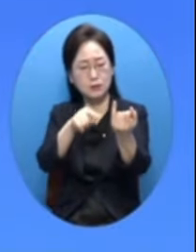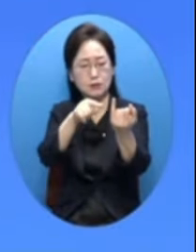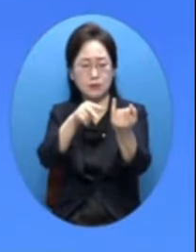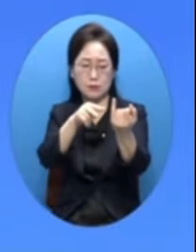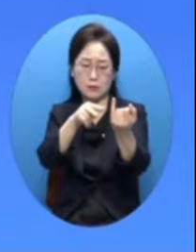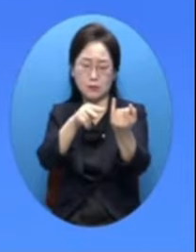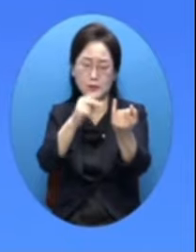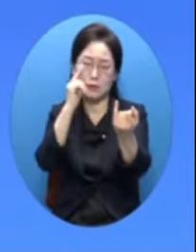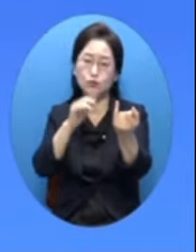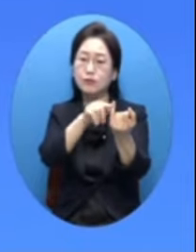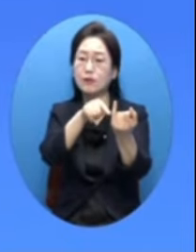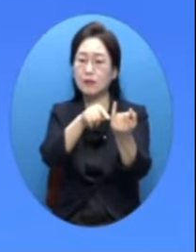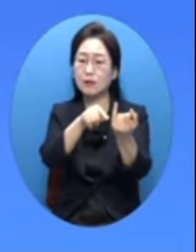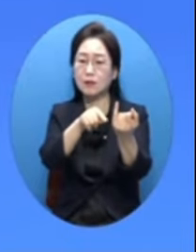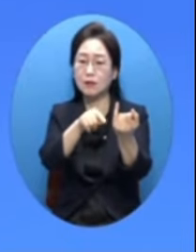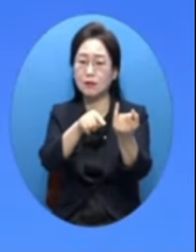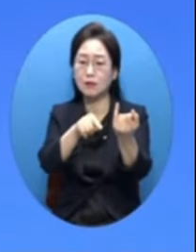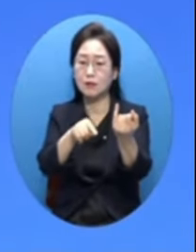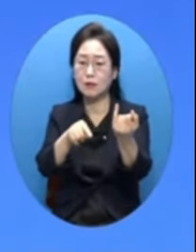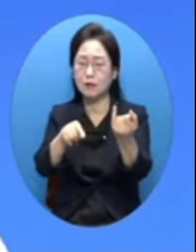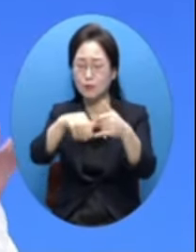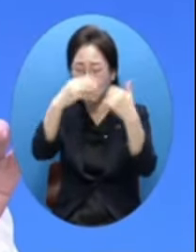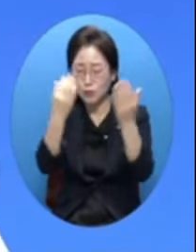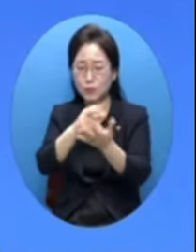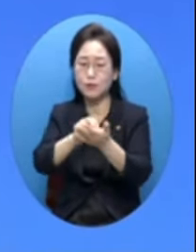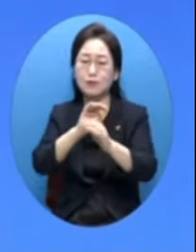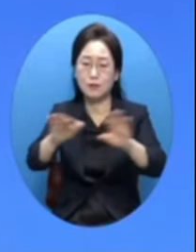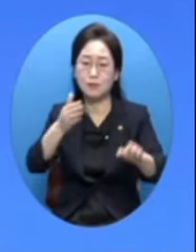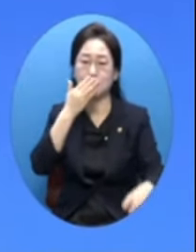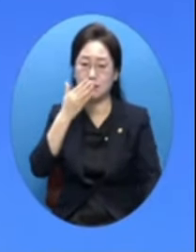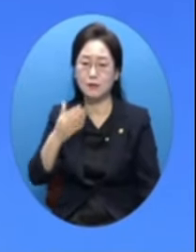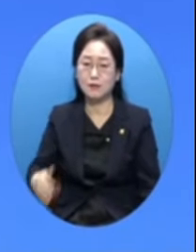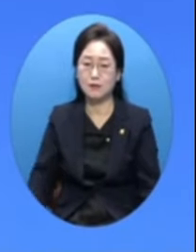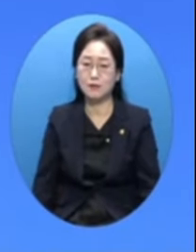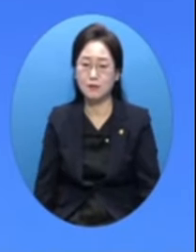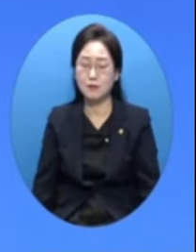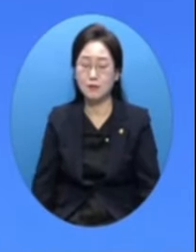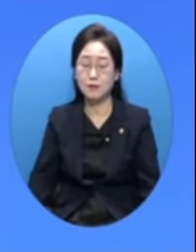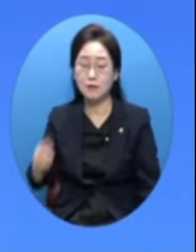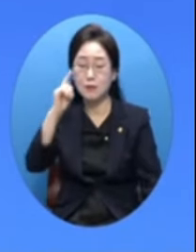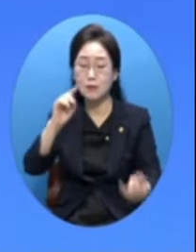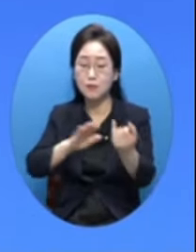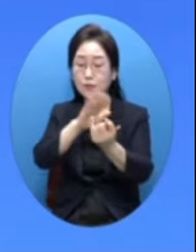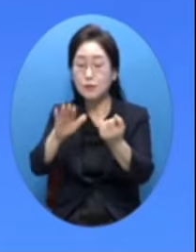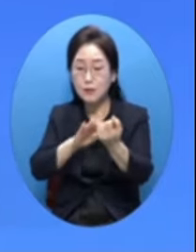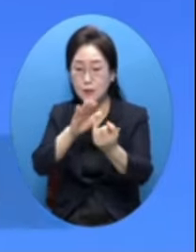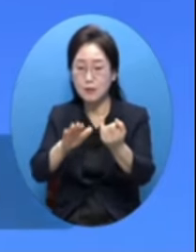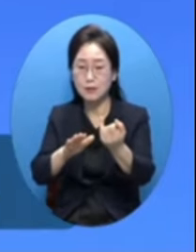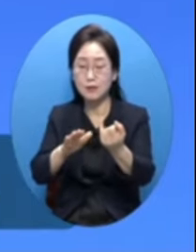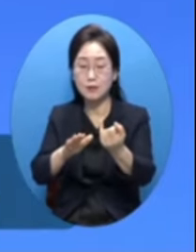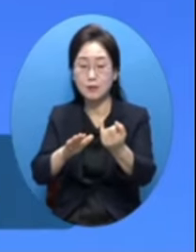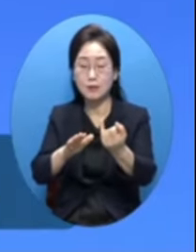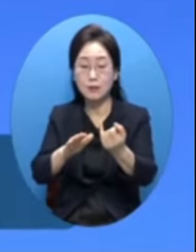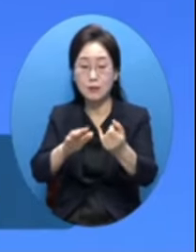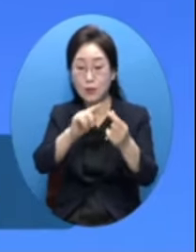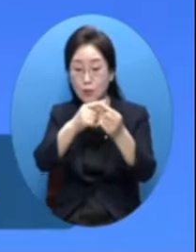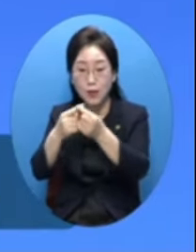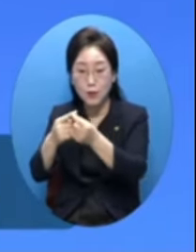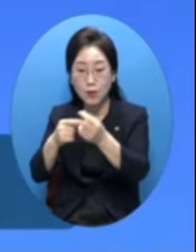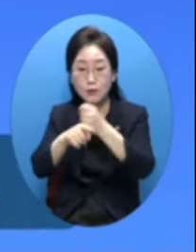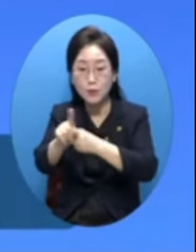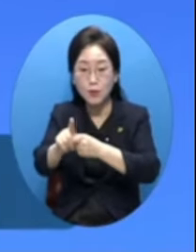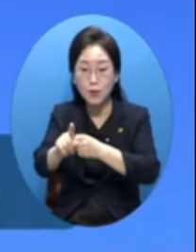보셨습니다. 예수님이 불쌍히 보시면 모든 문제가 해결되는 것입니다. 이 불쌍히 보신다는 그 원어의 뜻은